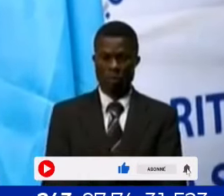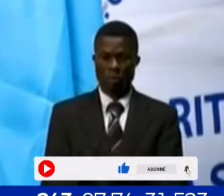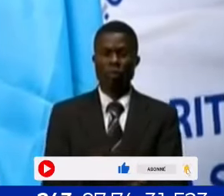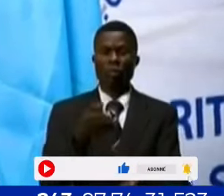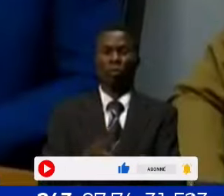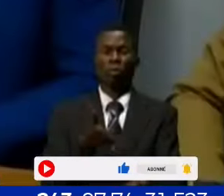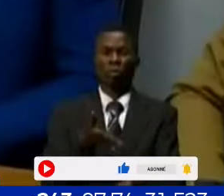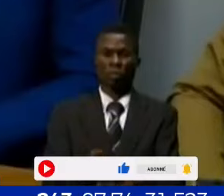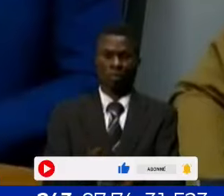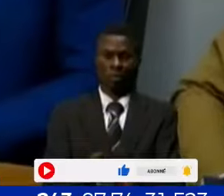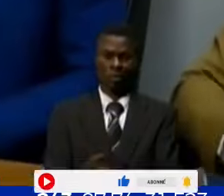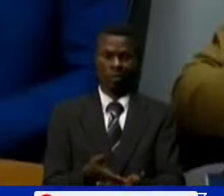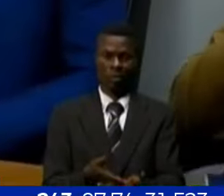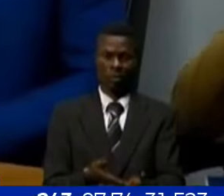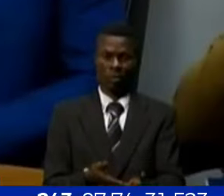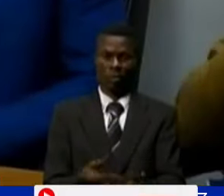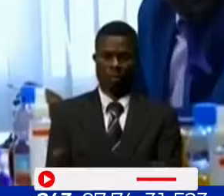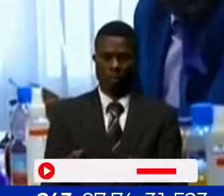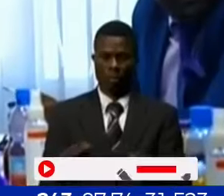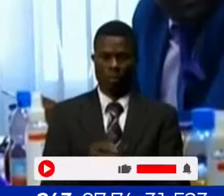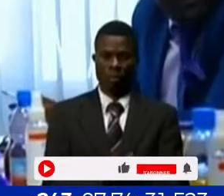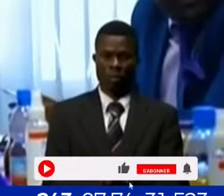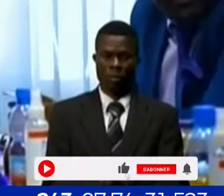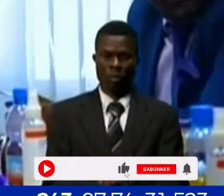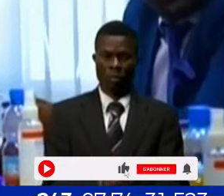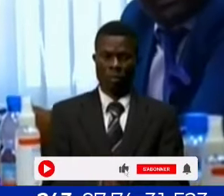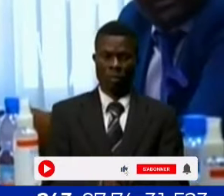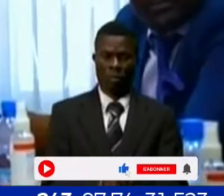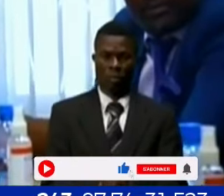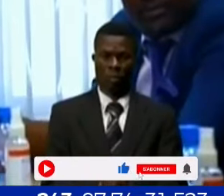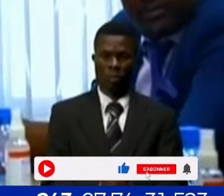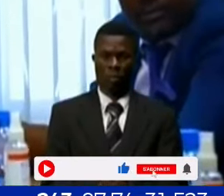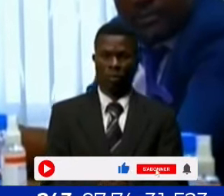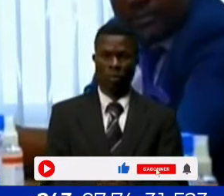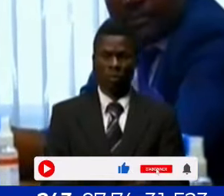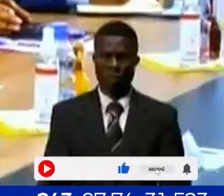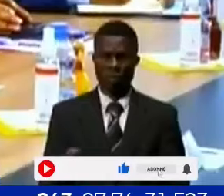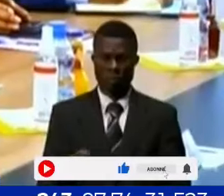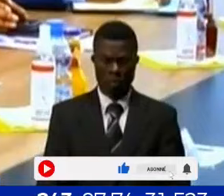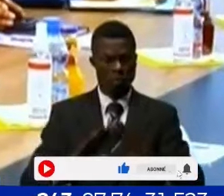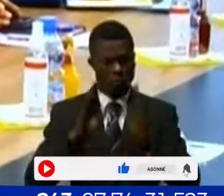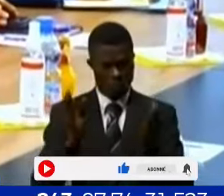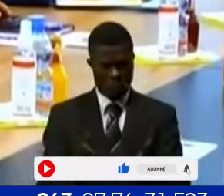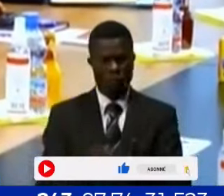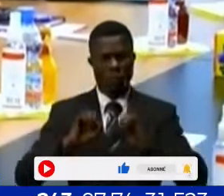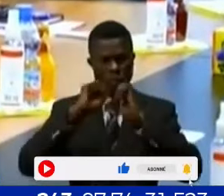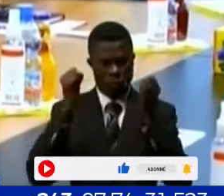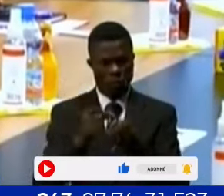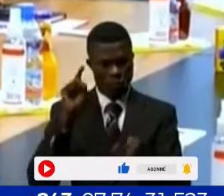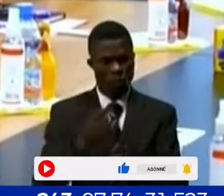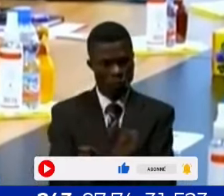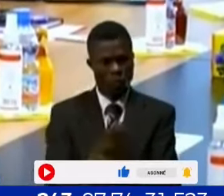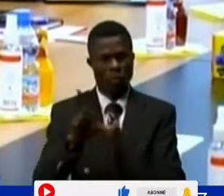route. Nous sommes assignés un timing nous accordé par le directeur général ainsi que toute son équipe pour mettre en place une